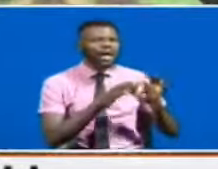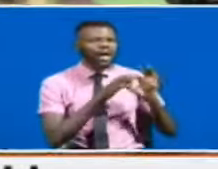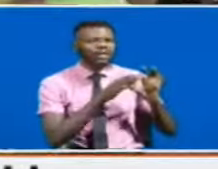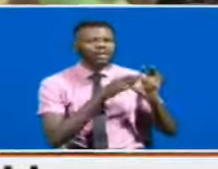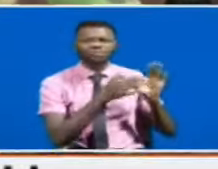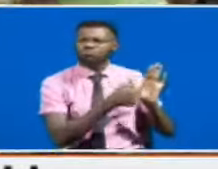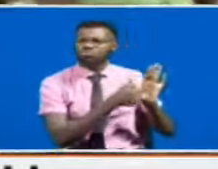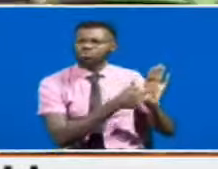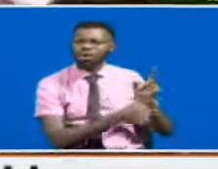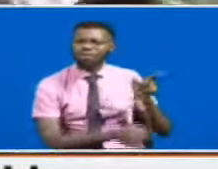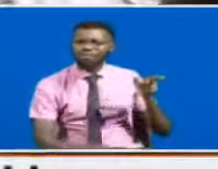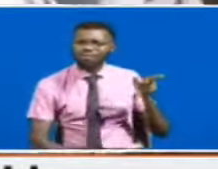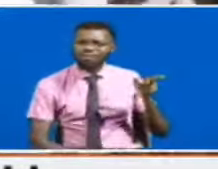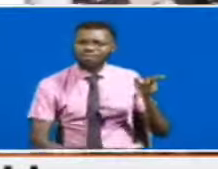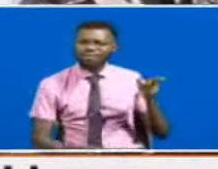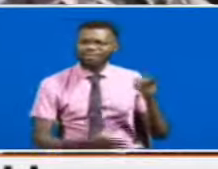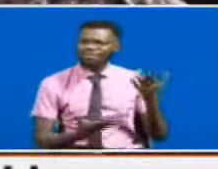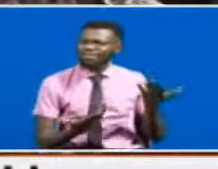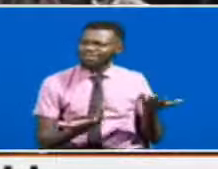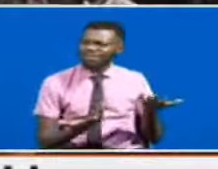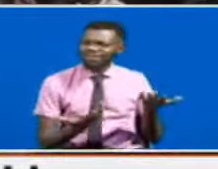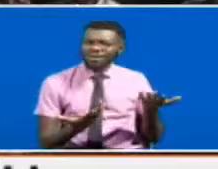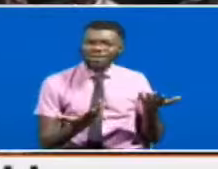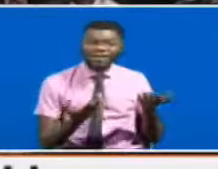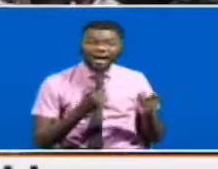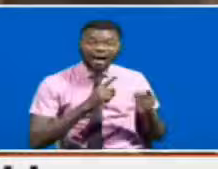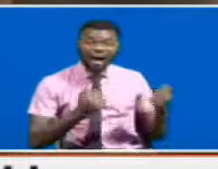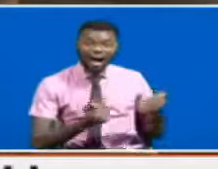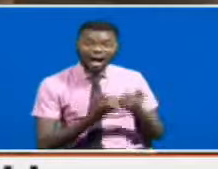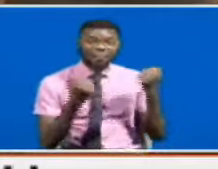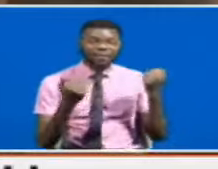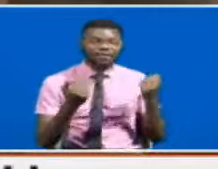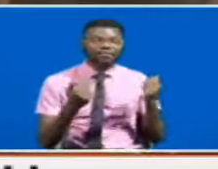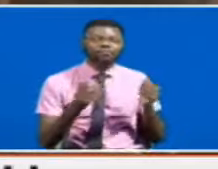na ufugaji wa fahali wa kupigana, hasa asababishapo mauti.